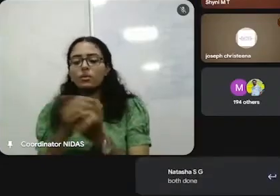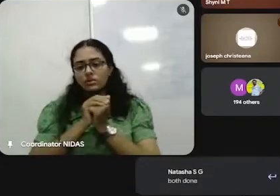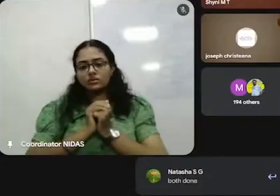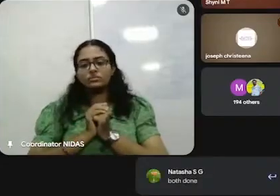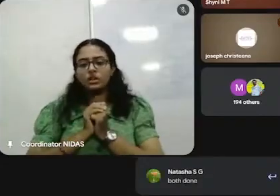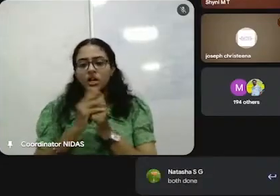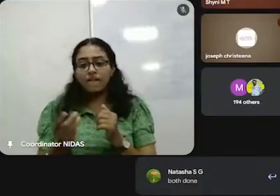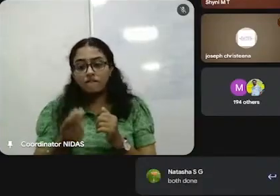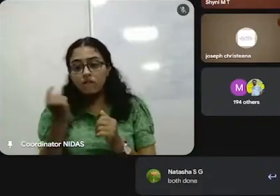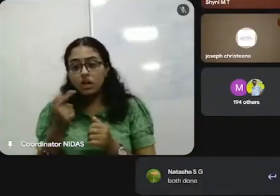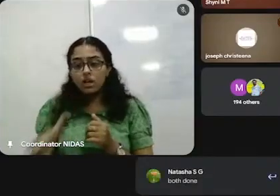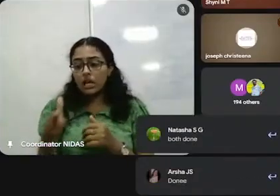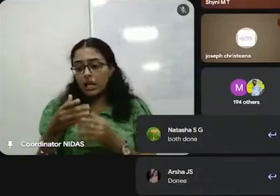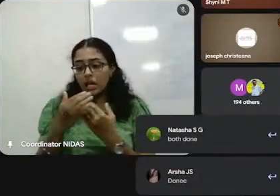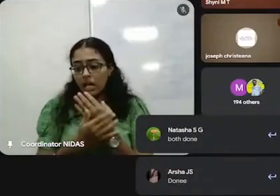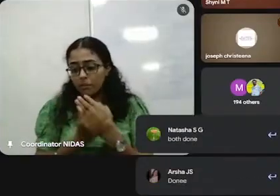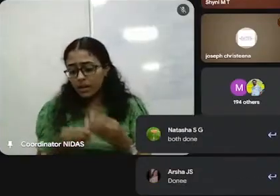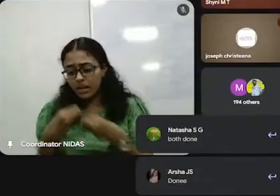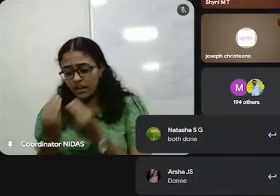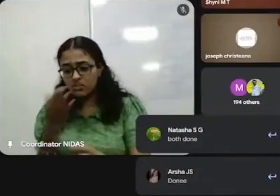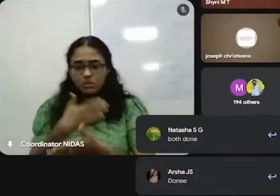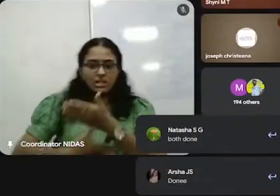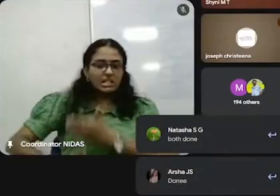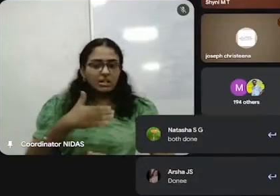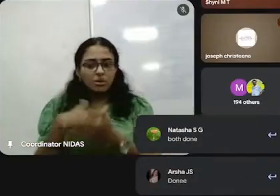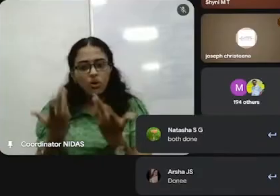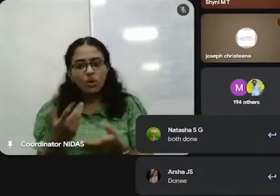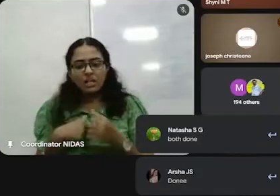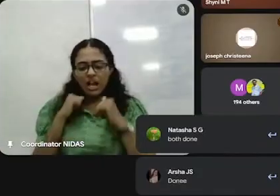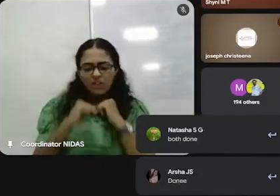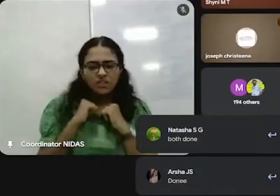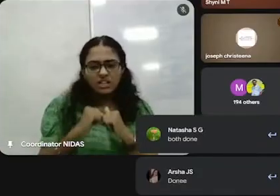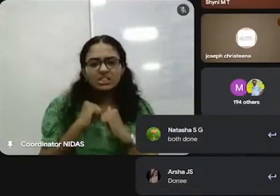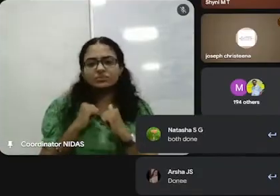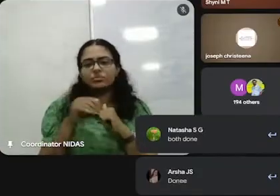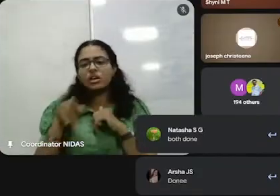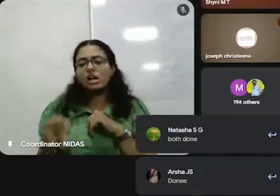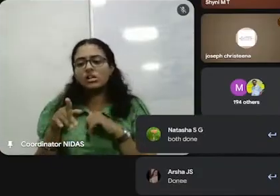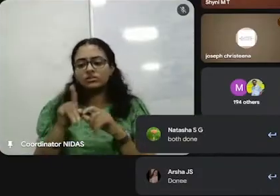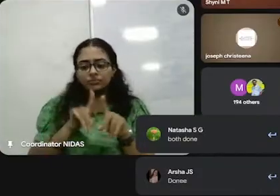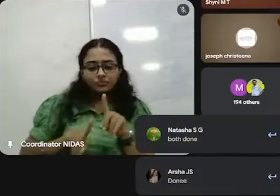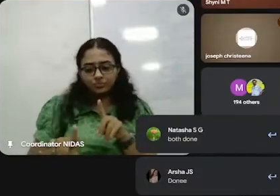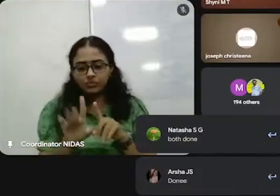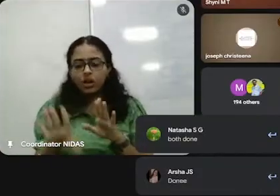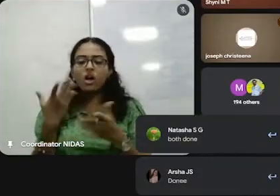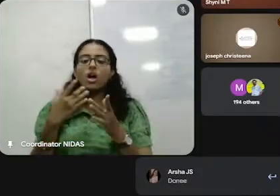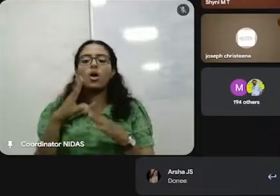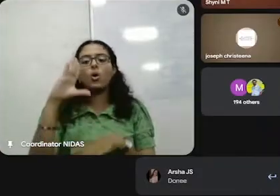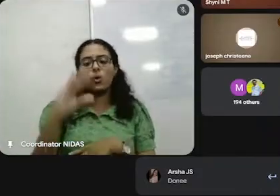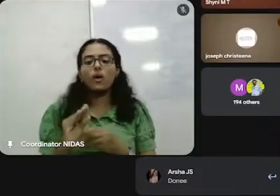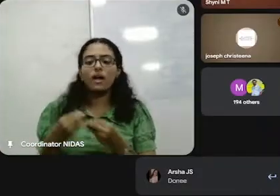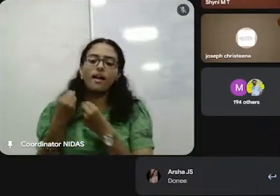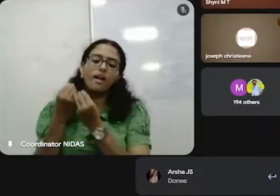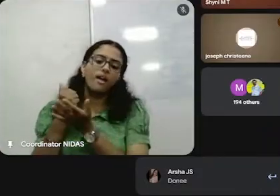കിട്ടിയാൽ അത്രയും ഈ ഡിസബിലിറ്റി അല്ലെങ്കിൽ ഇങ്ങനെ ബുദ്ധിമുട്ടുകൾ പിന്നെ മുന്നോട്ട് വരുന്നത് കുറയാനുള്ള സാധ്യത